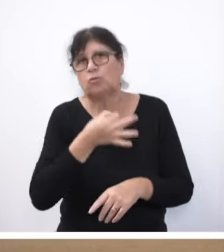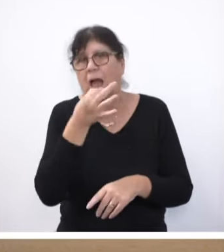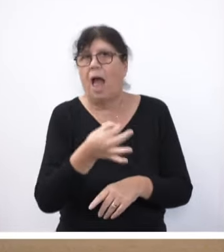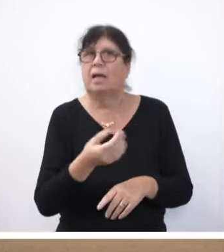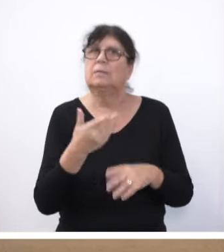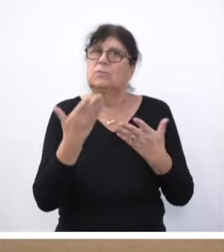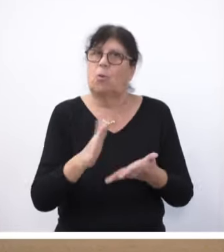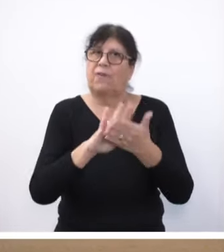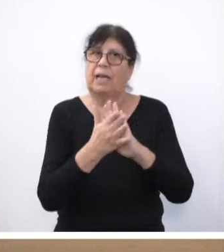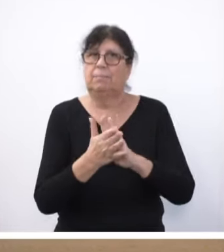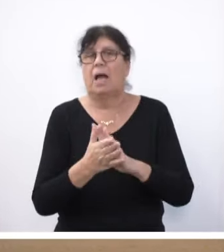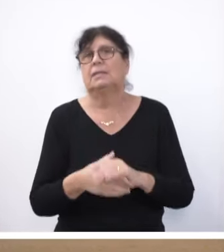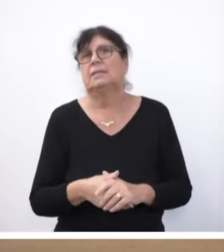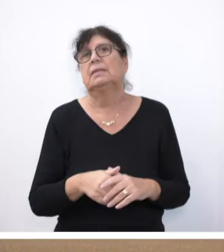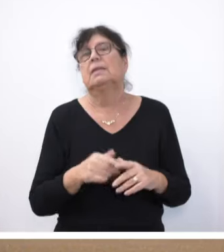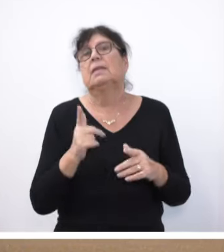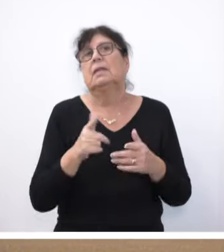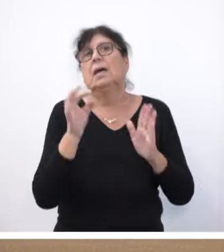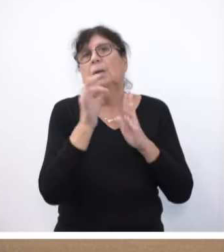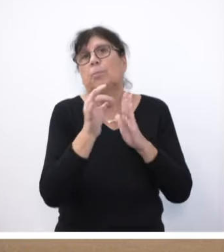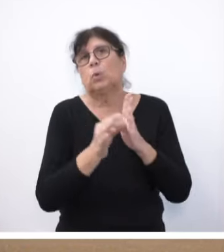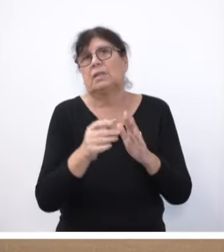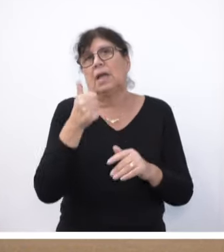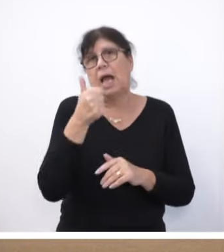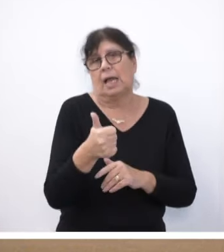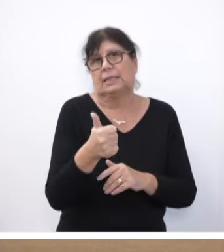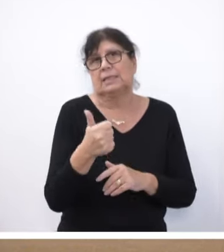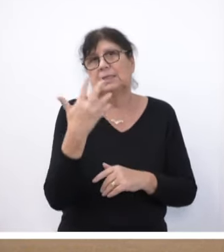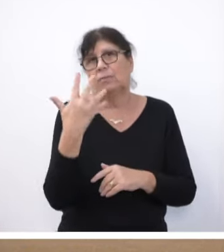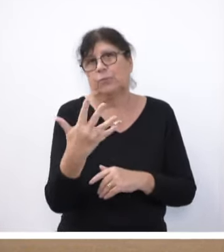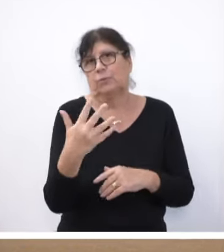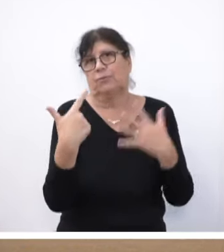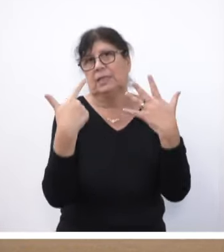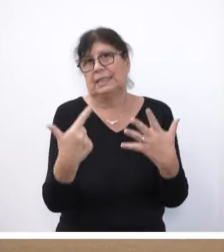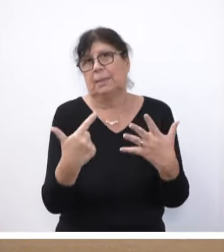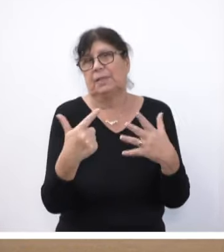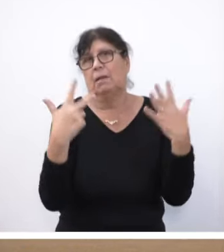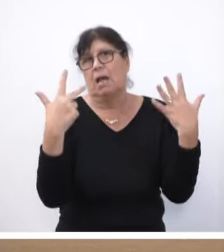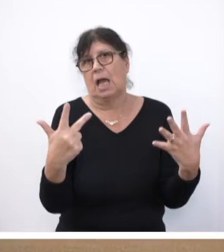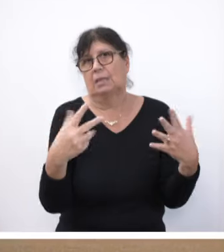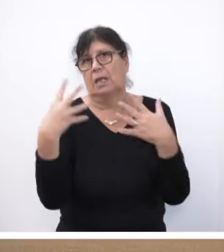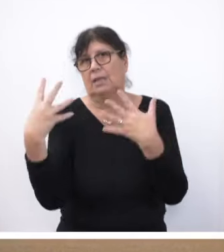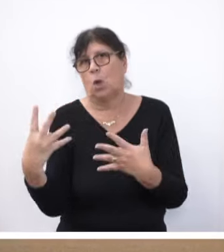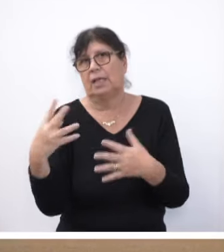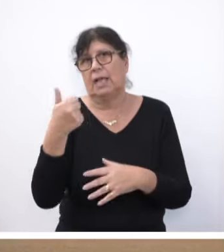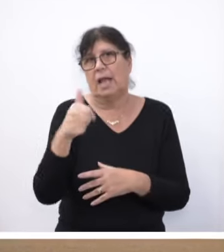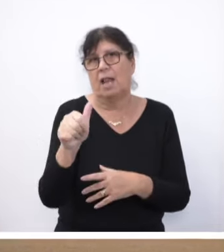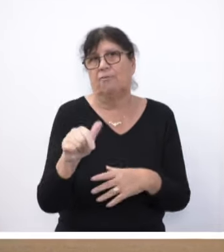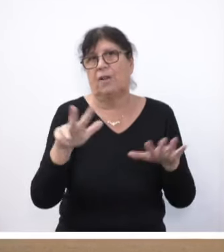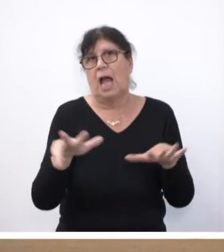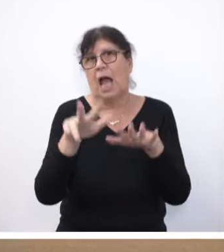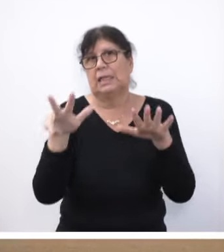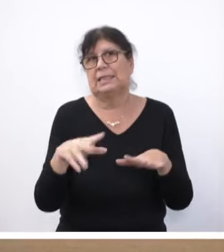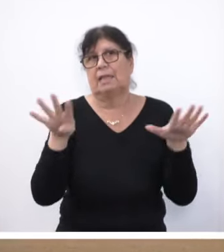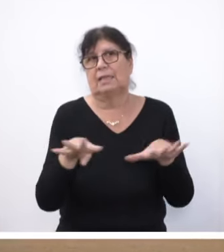Folgendes verständigt. Die Tagesordnungspunkte 1, 5, 7, 8, 9, 11,